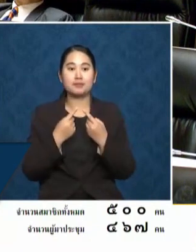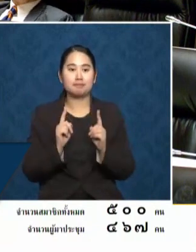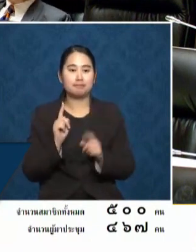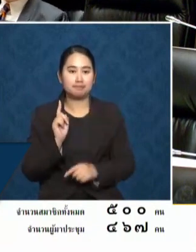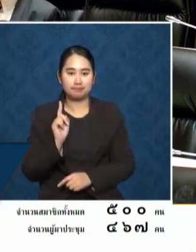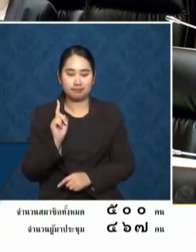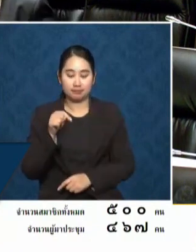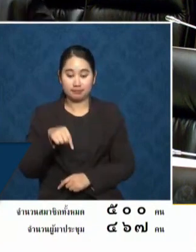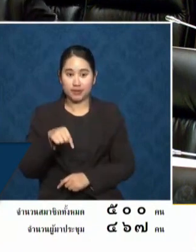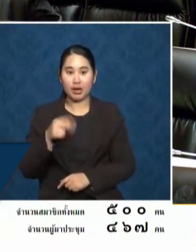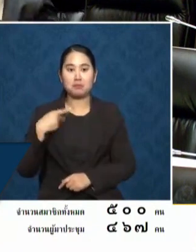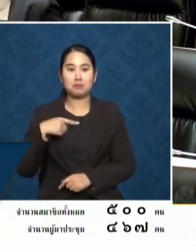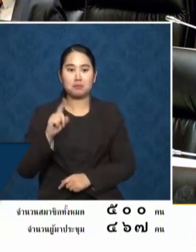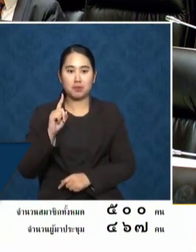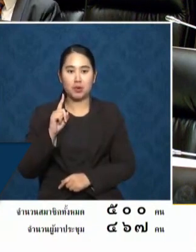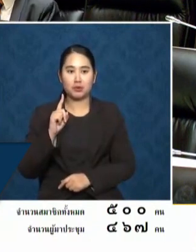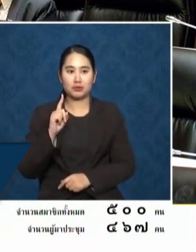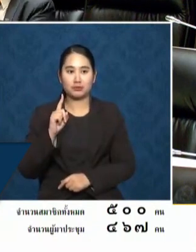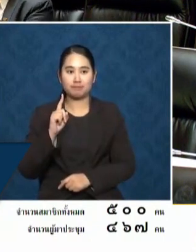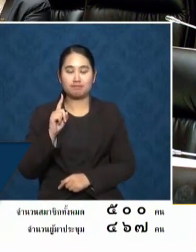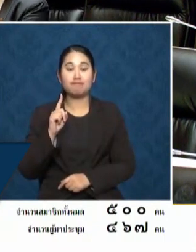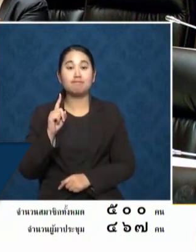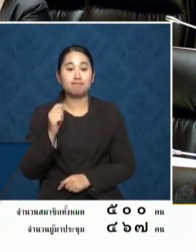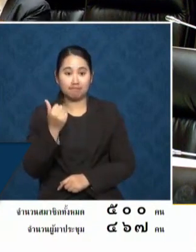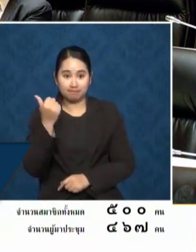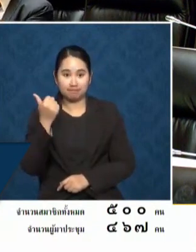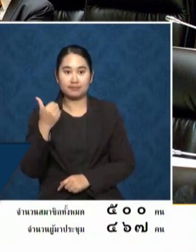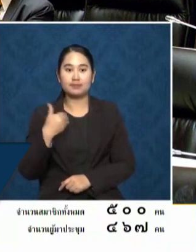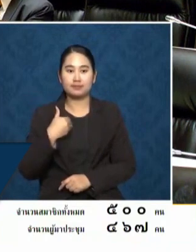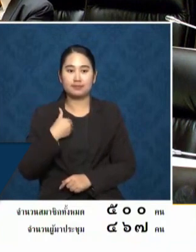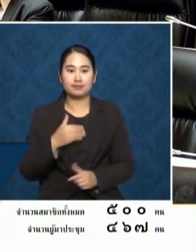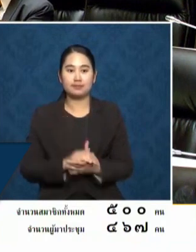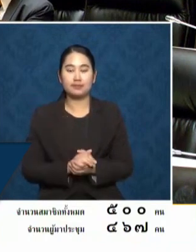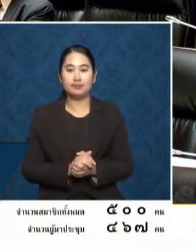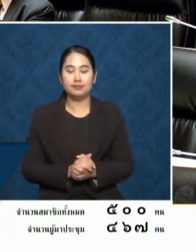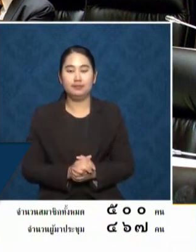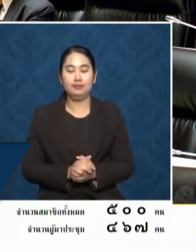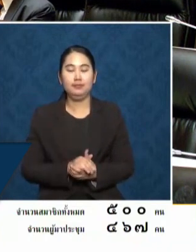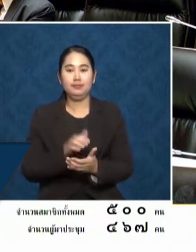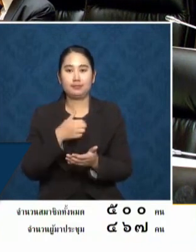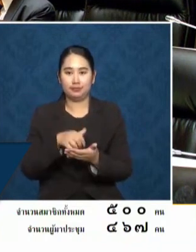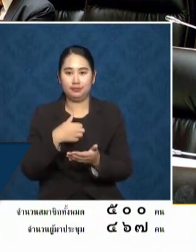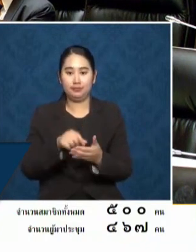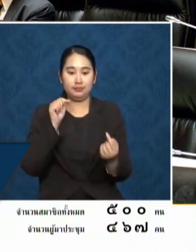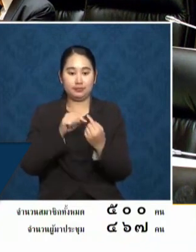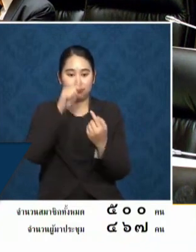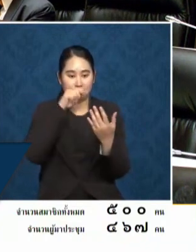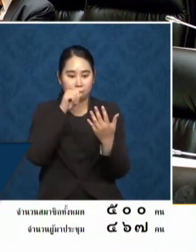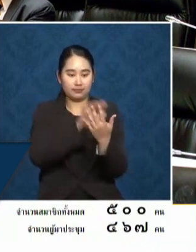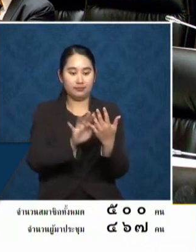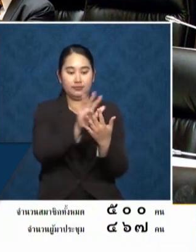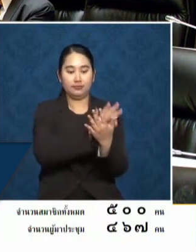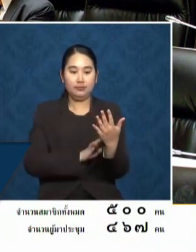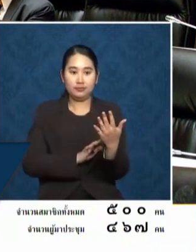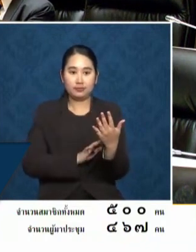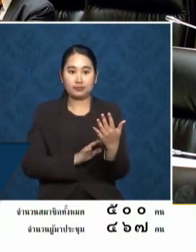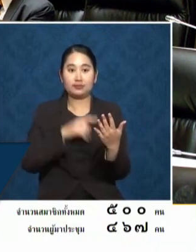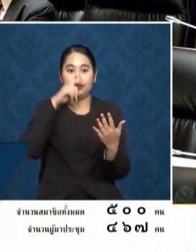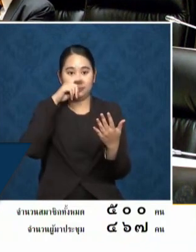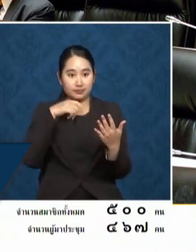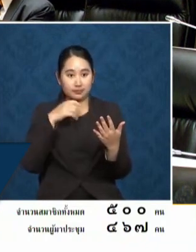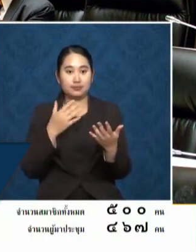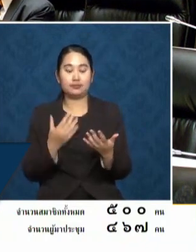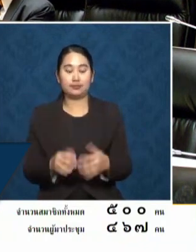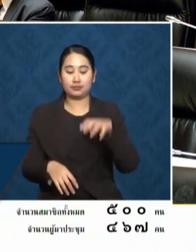สภานั้นไม่ได้เป็นประโยชน์แค่ในส่วนนั้นเท่านั้นครับเพราะความจริงแล้วทุกพื้นที่ในประเทศนี้ไม่ว่าจะในหรือนอก